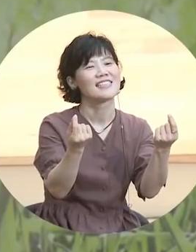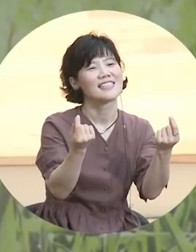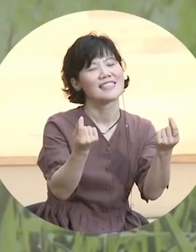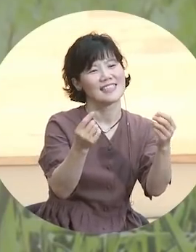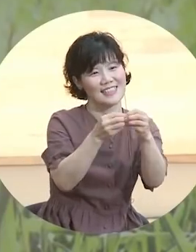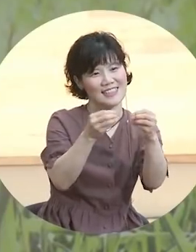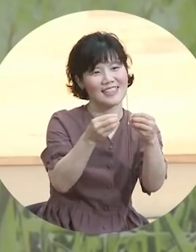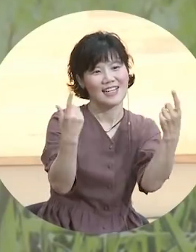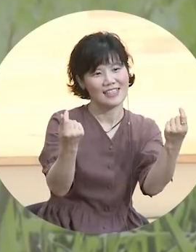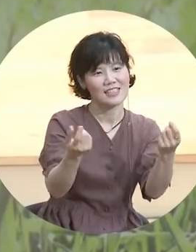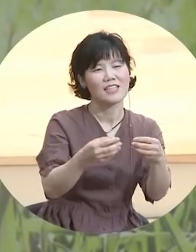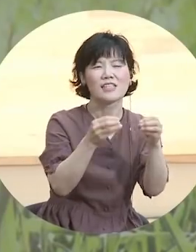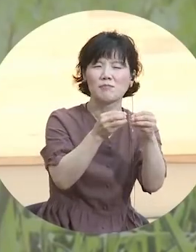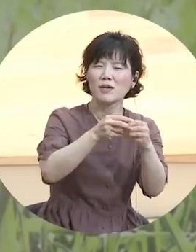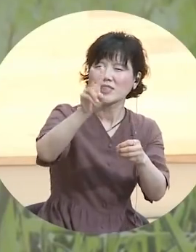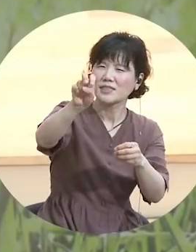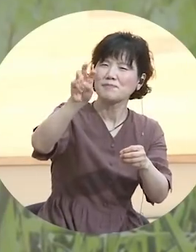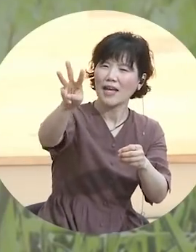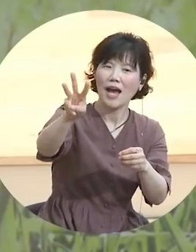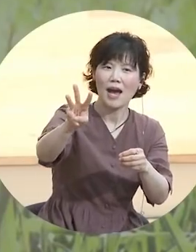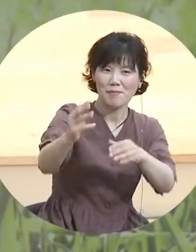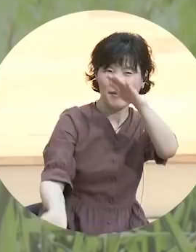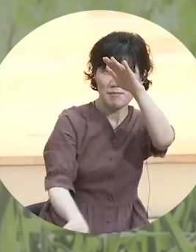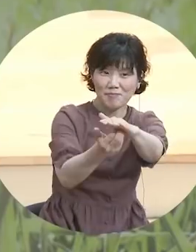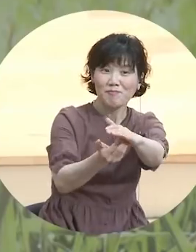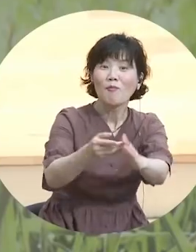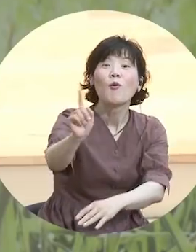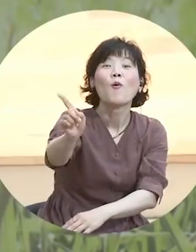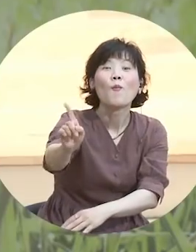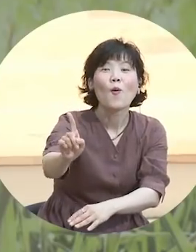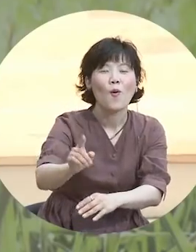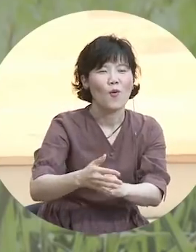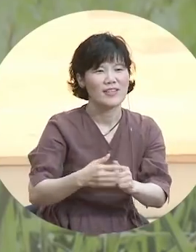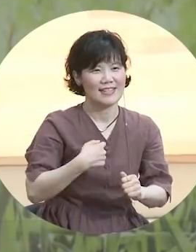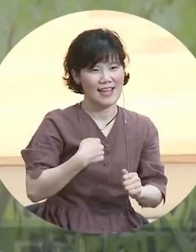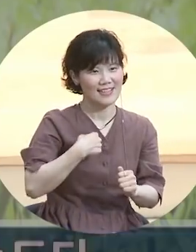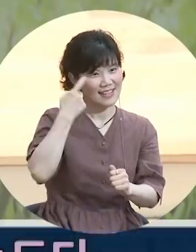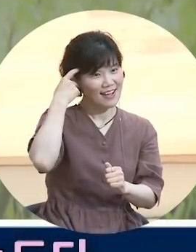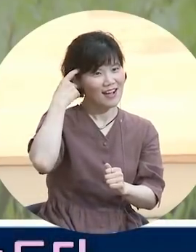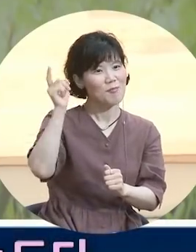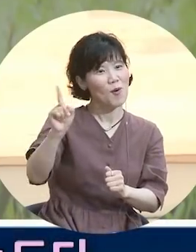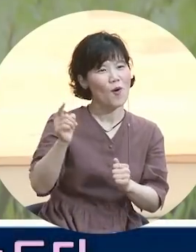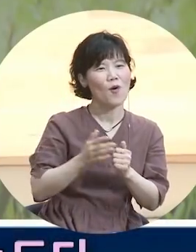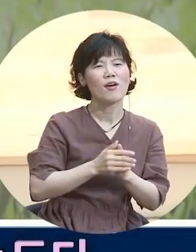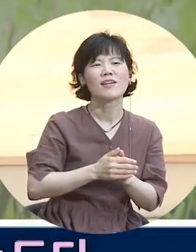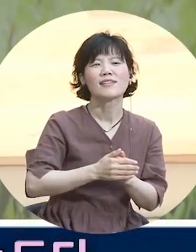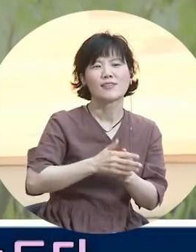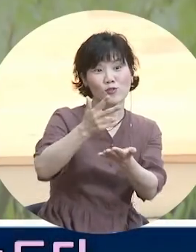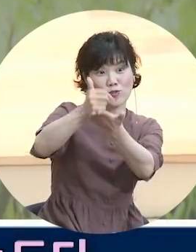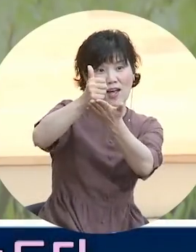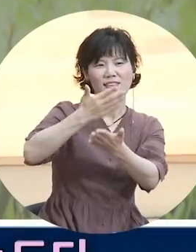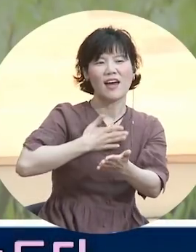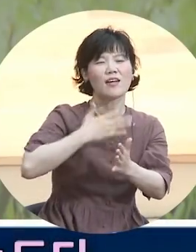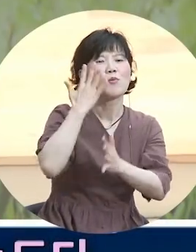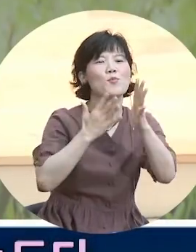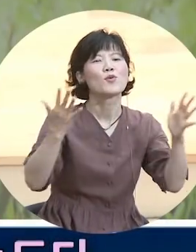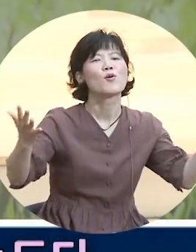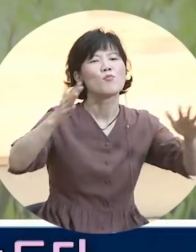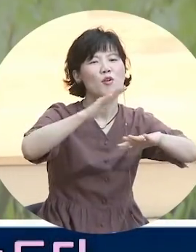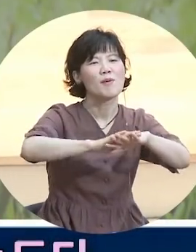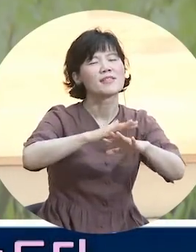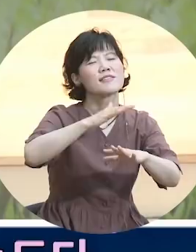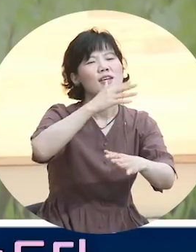않습니까? 그런데 시편 23편의 하이라이트는 저는 여기라고 생각해요. 보세요. 그가 나를 푸른